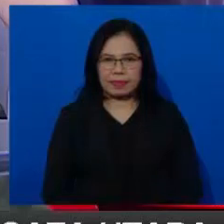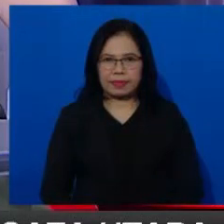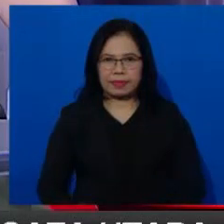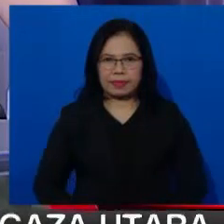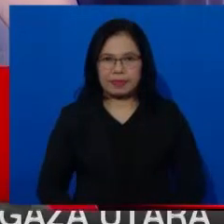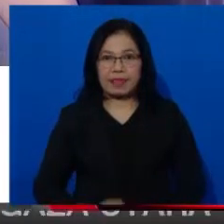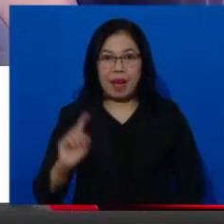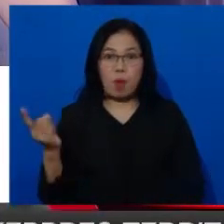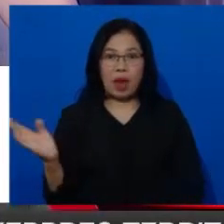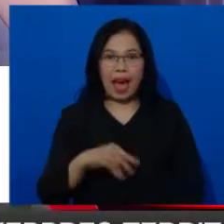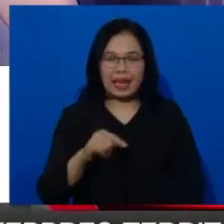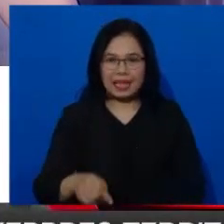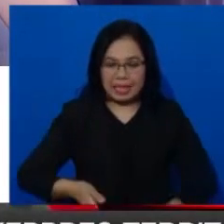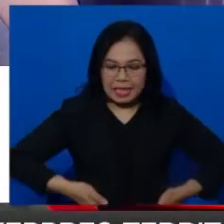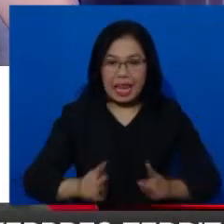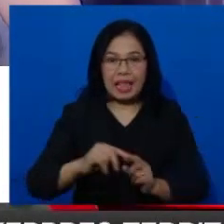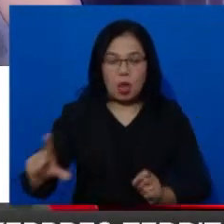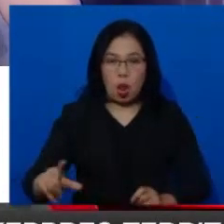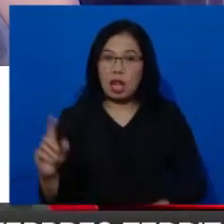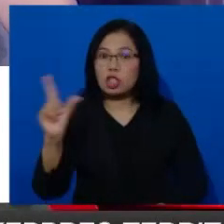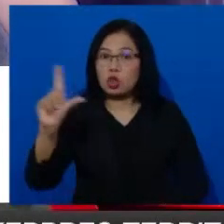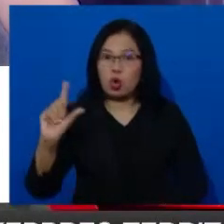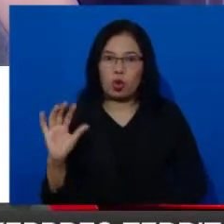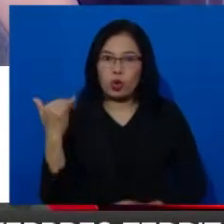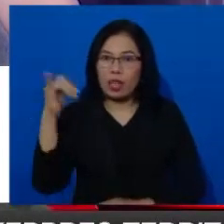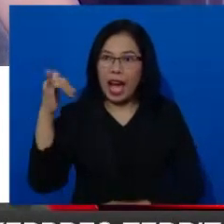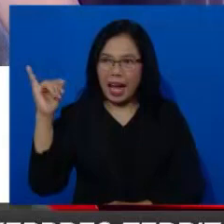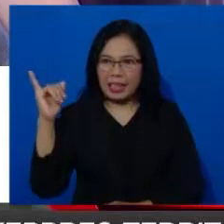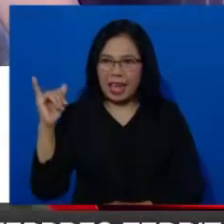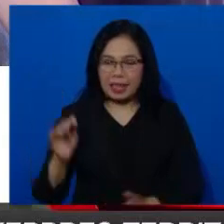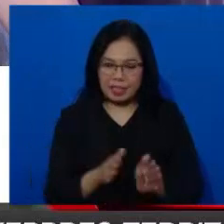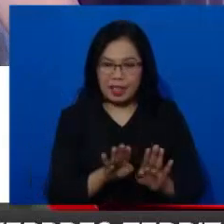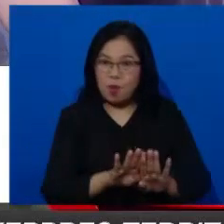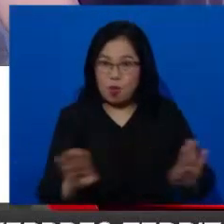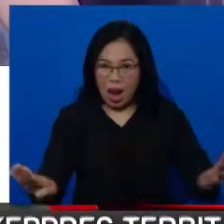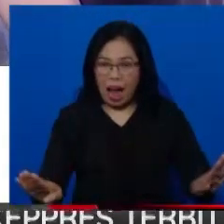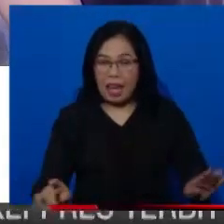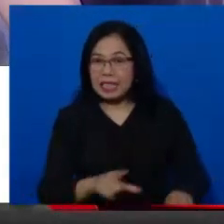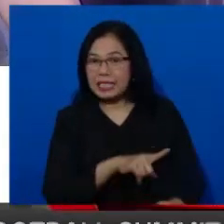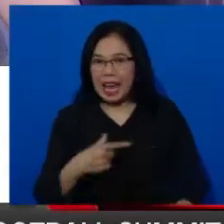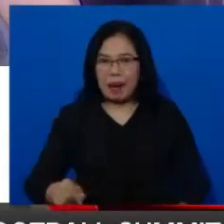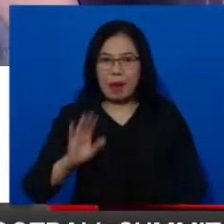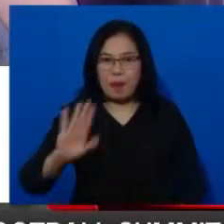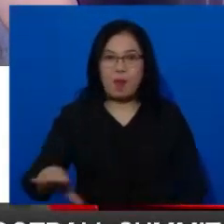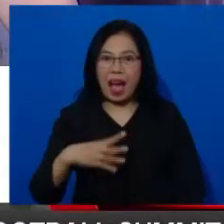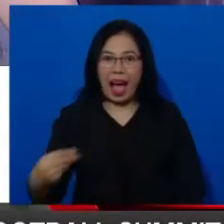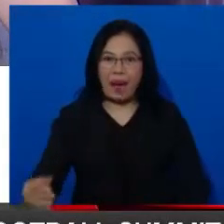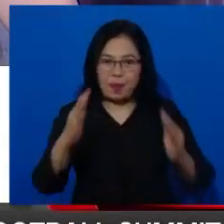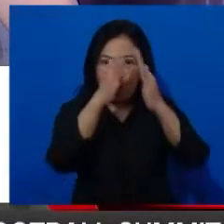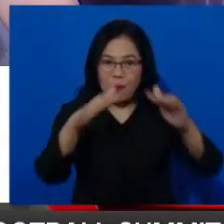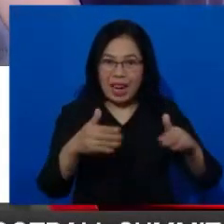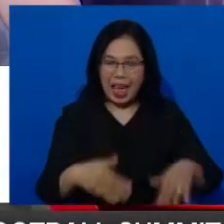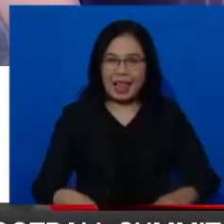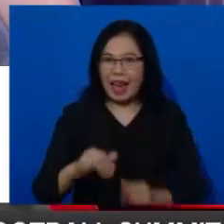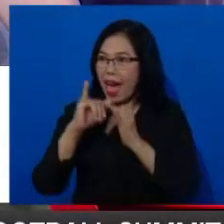Mulai hari ini jalur tol fungsional Solo-Yogyakarta dioperasikan selama masa mudik Natal dan Tahun Baru. Meski bisa memangkas waktu menjadi